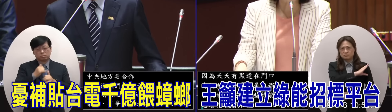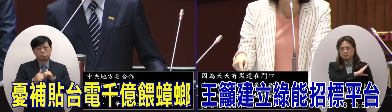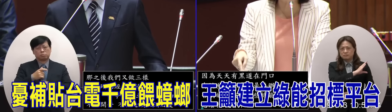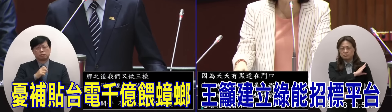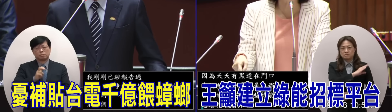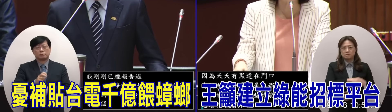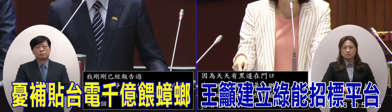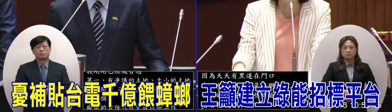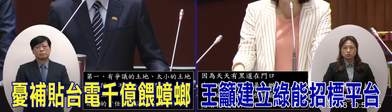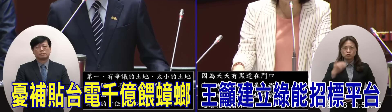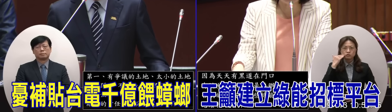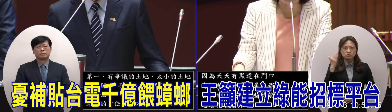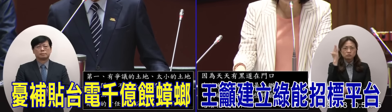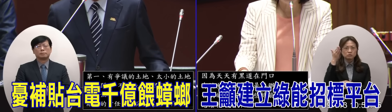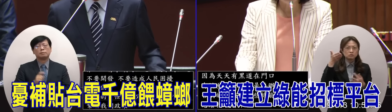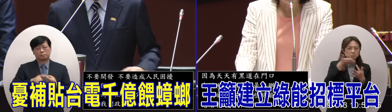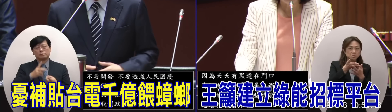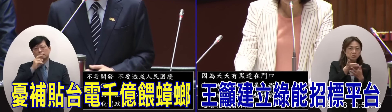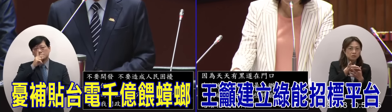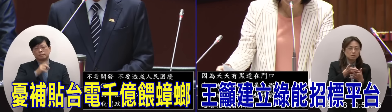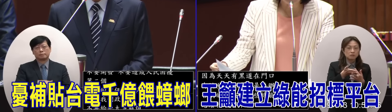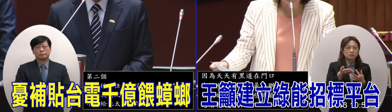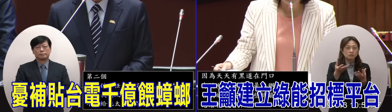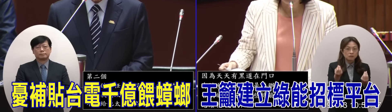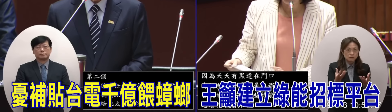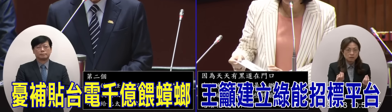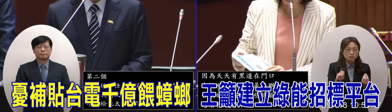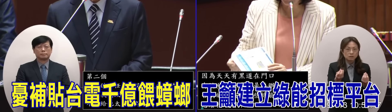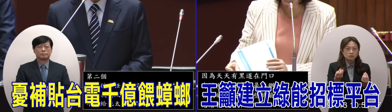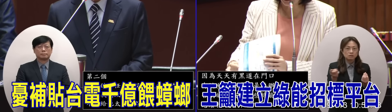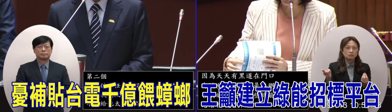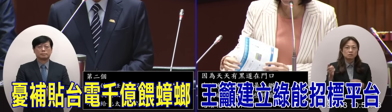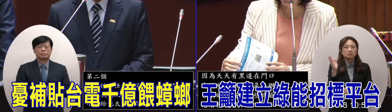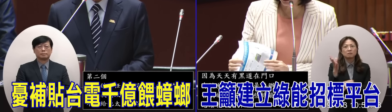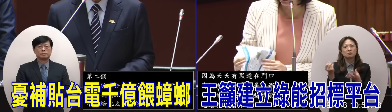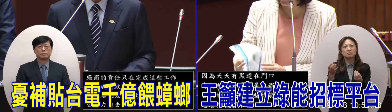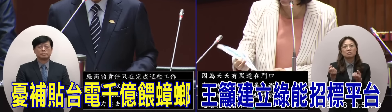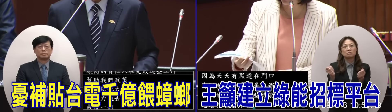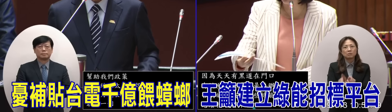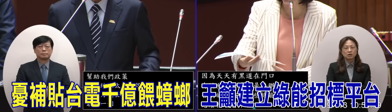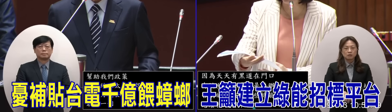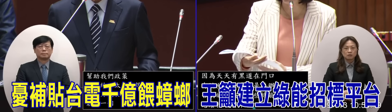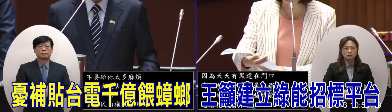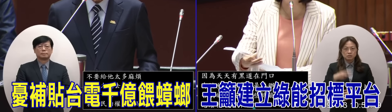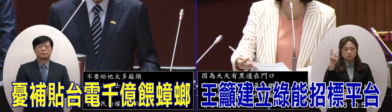则变成无政府状态。 没错，没错。 另外，在